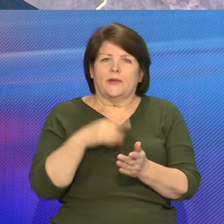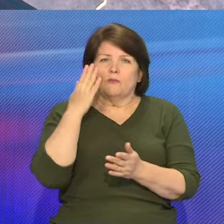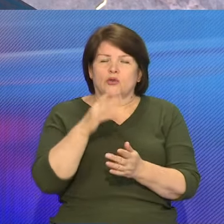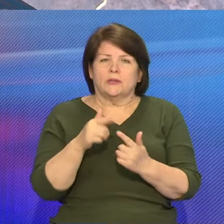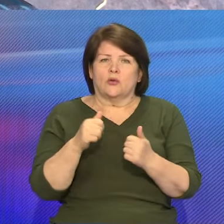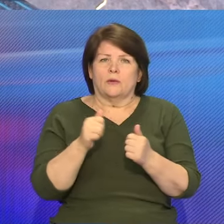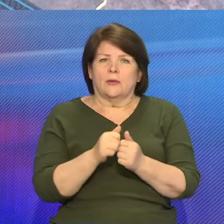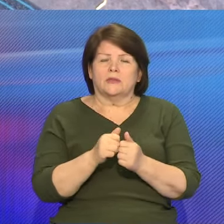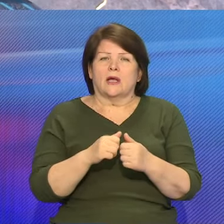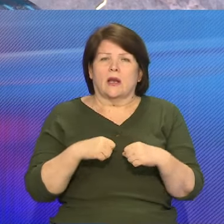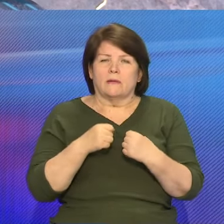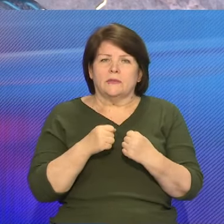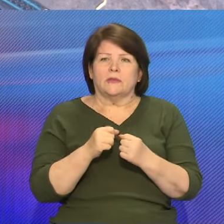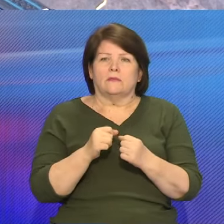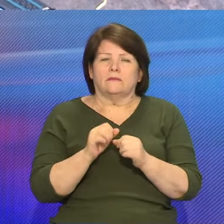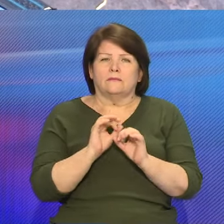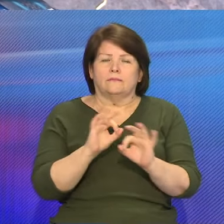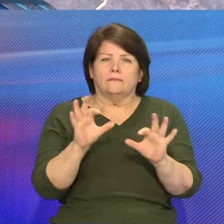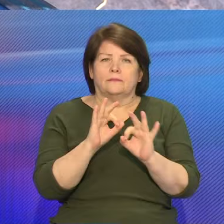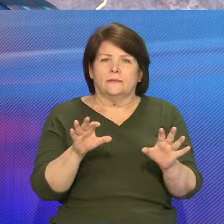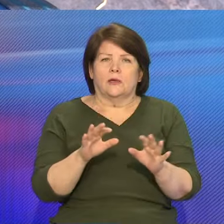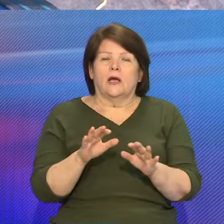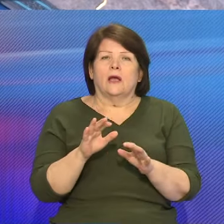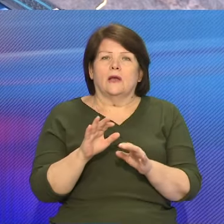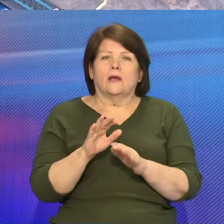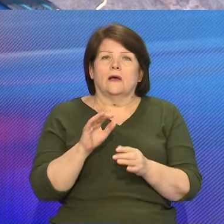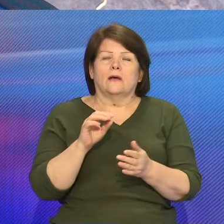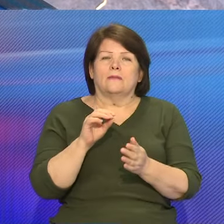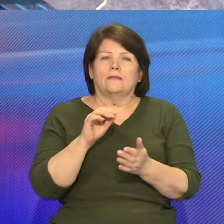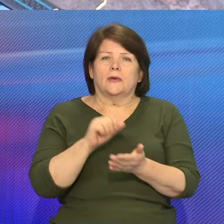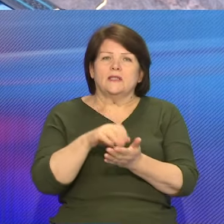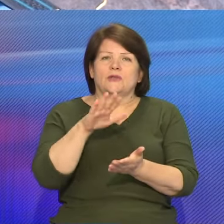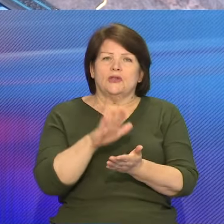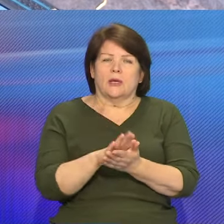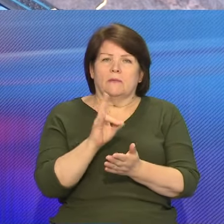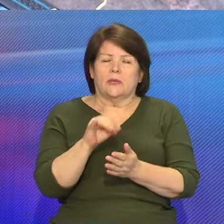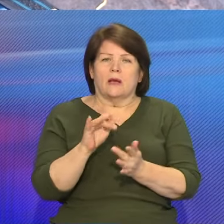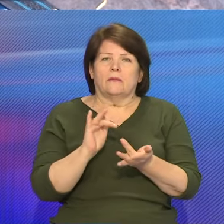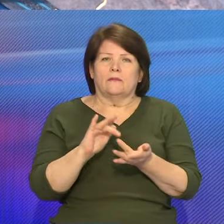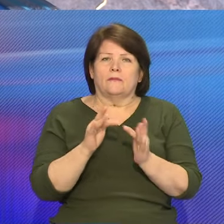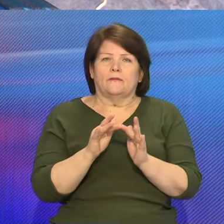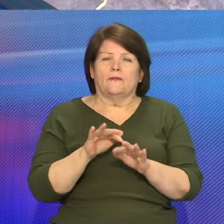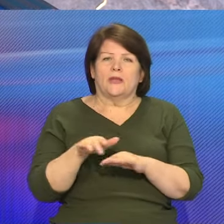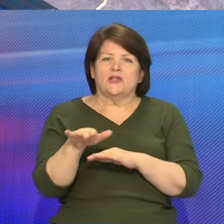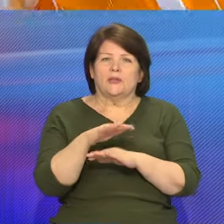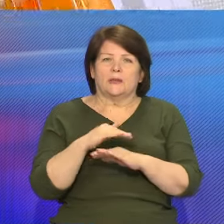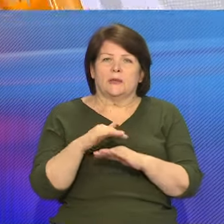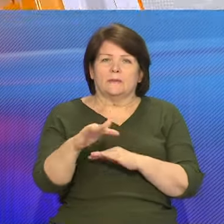и информацию размещаем на телеграм-канале таможенных органов, где можно кратко почитать основные вопросы, которые